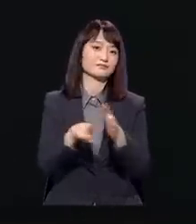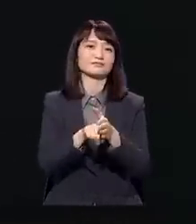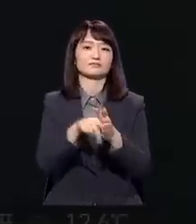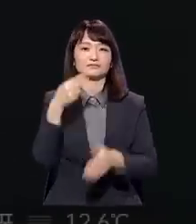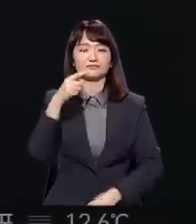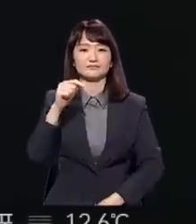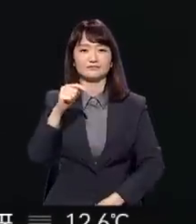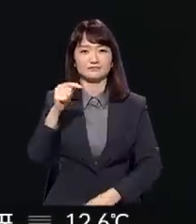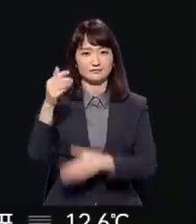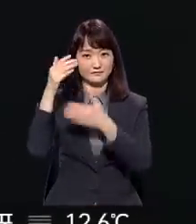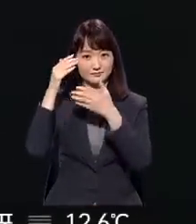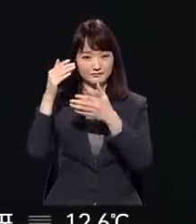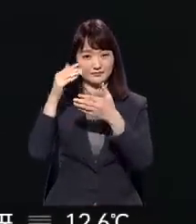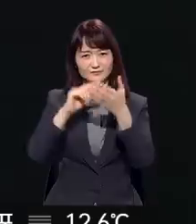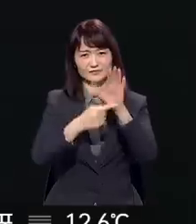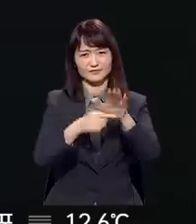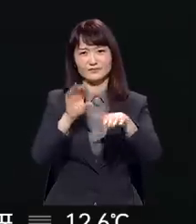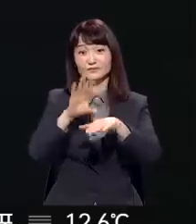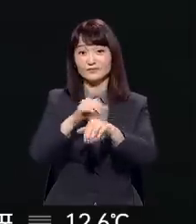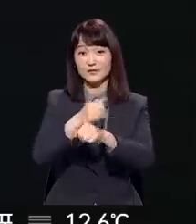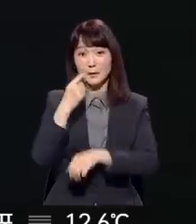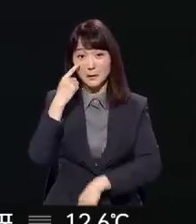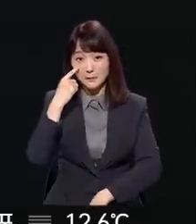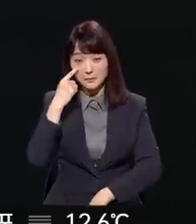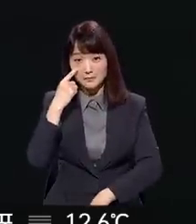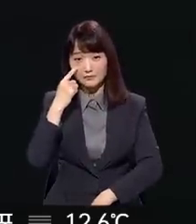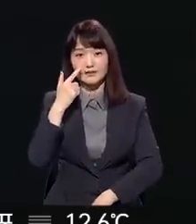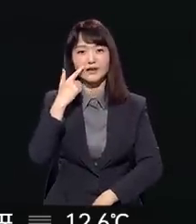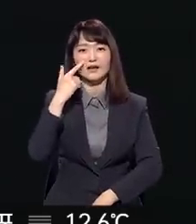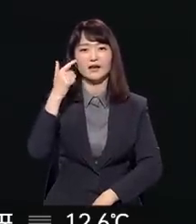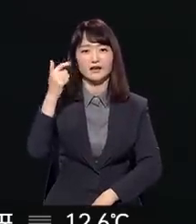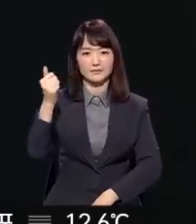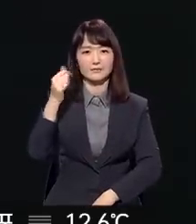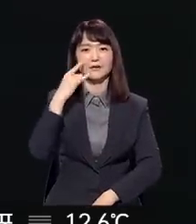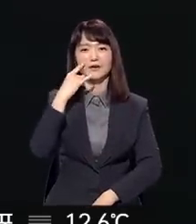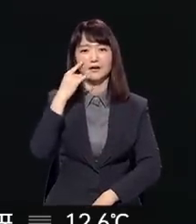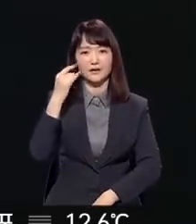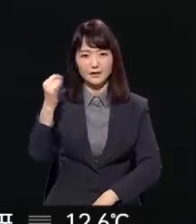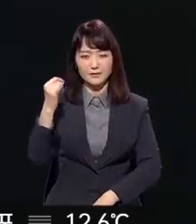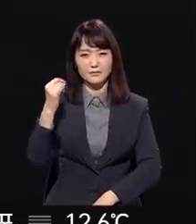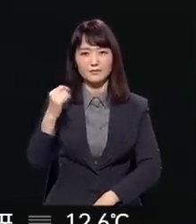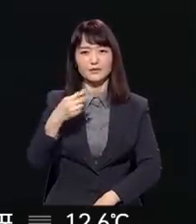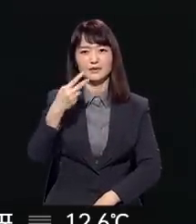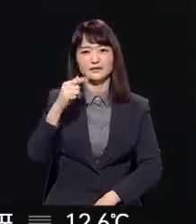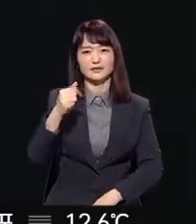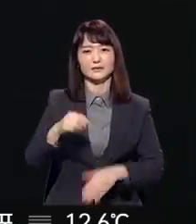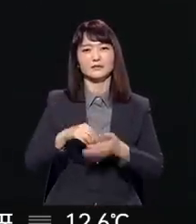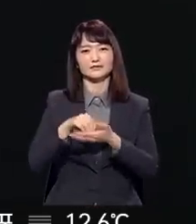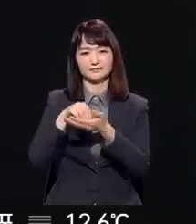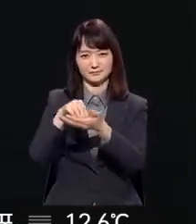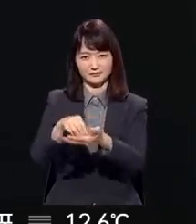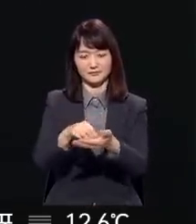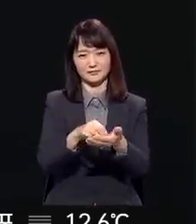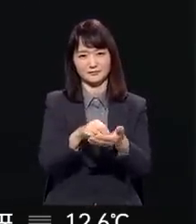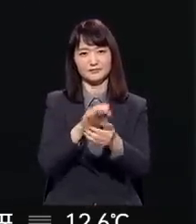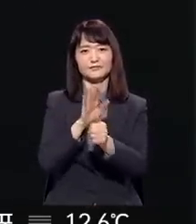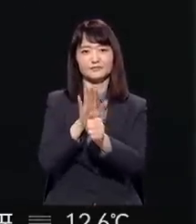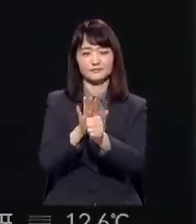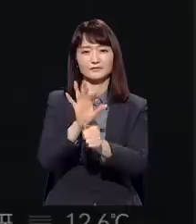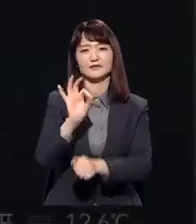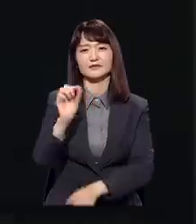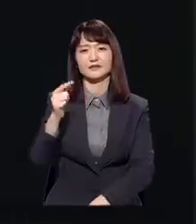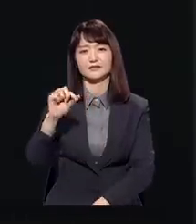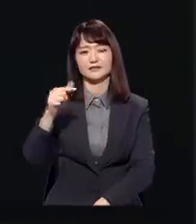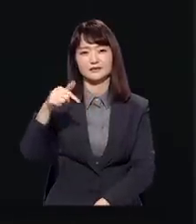한번 합시다 하신 윤예숙님, 아빠 안상원, 엄마 정성자님도 사반으로 인도했습니다 하신 안은지님, 저희